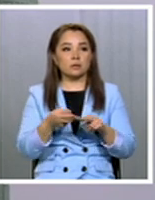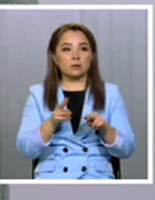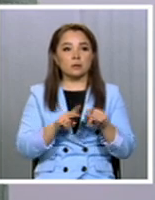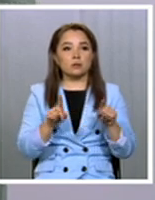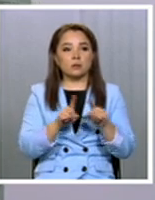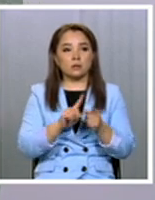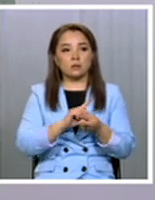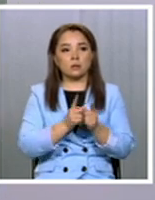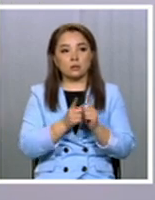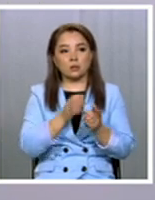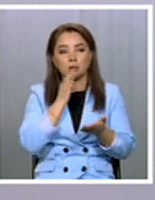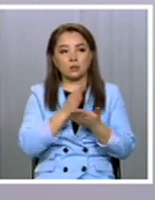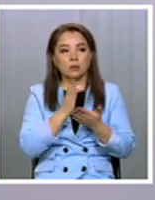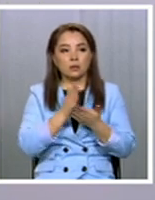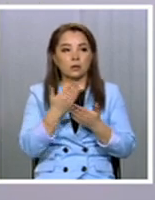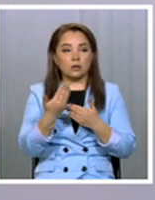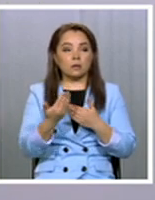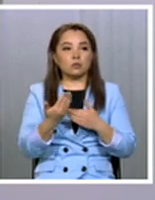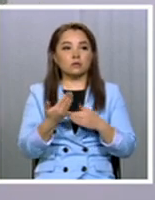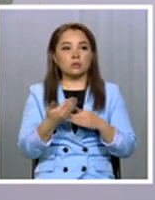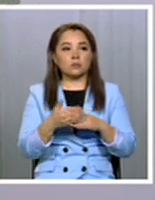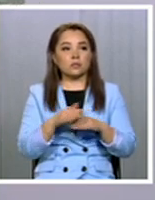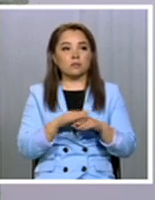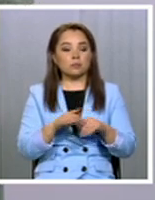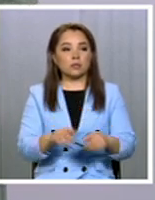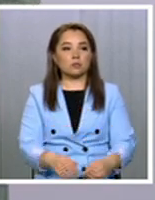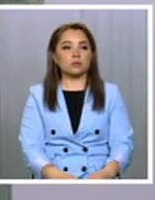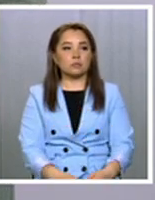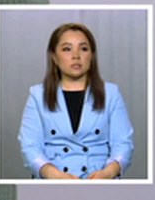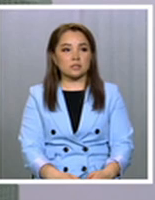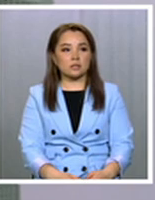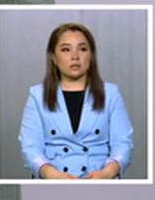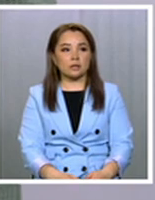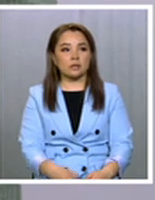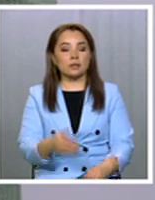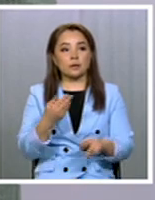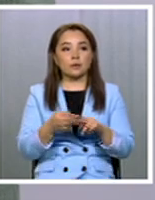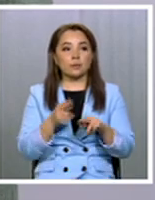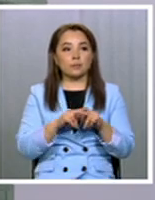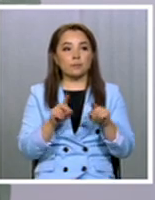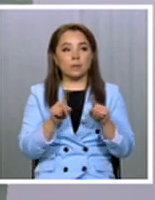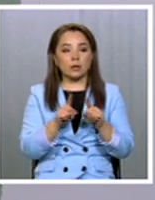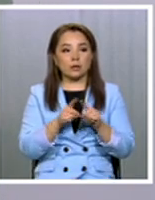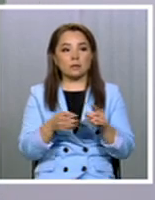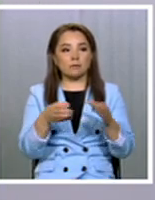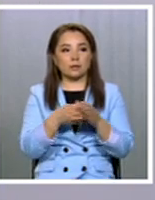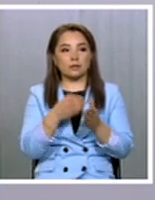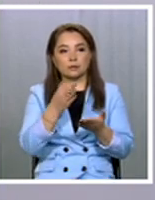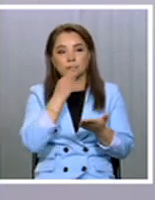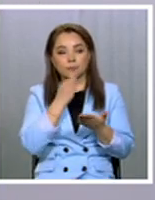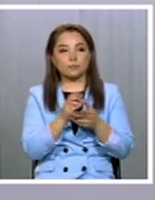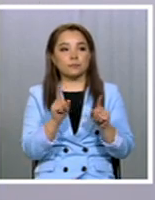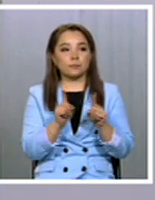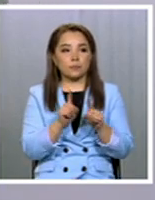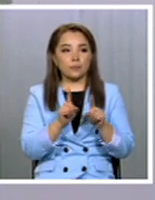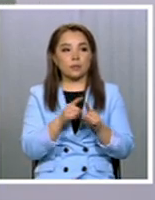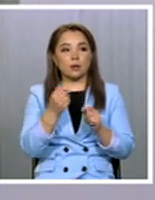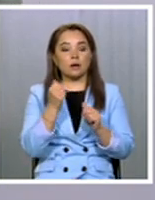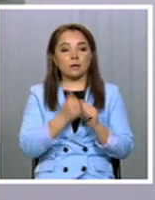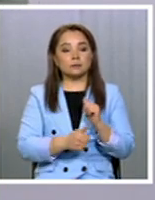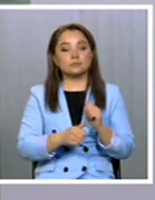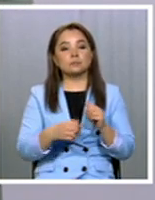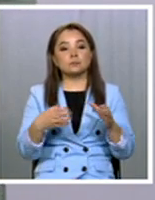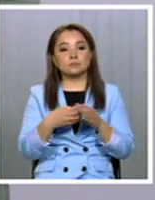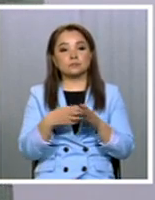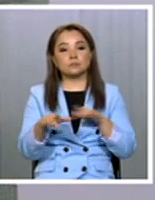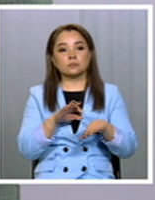аударуымыз керек. Яғни алгоритміміз бар. Мұны бағдарламалау тіліне аудару үшін, әрбір